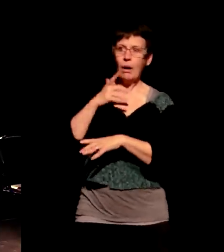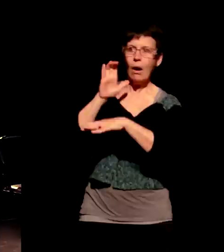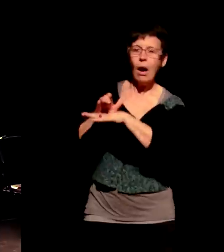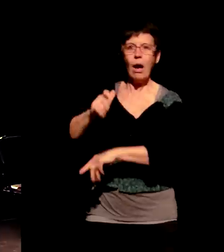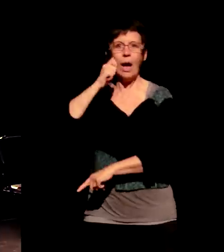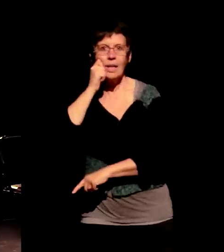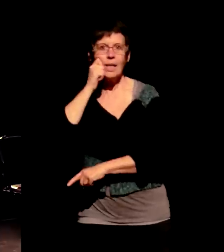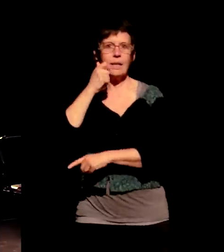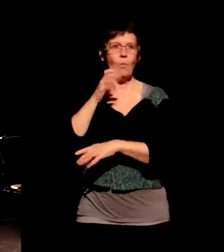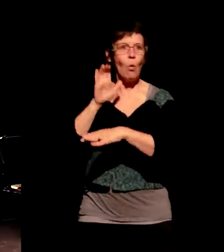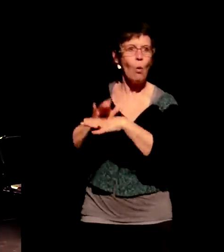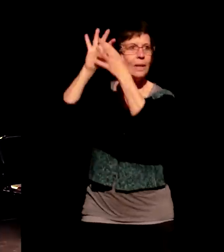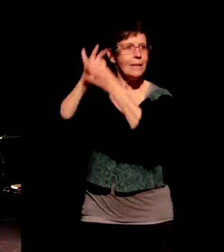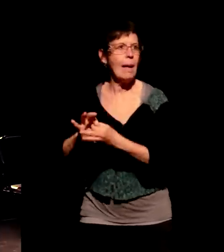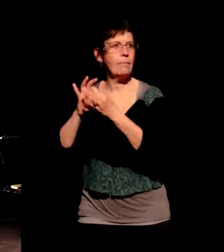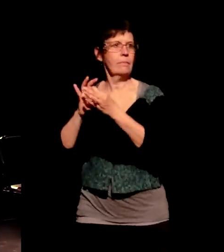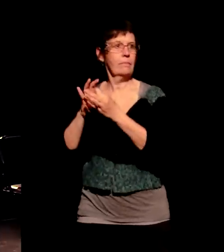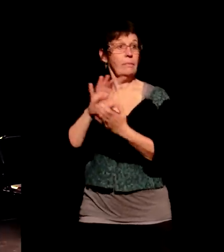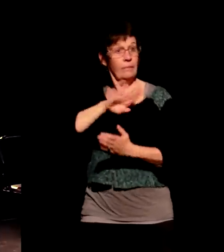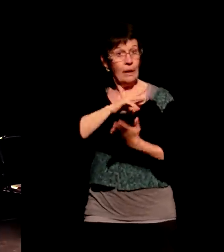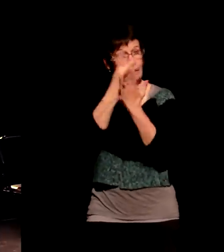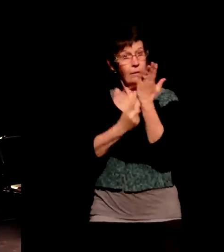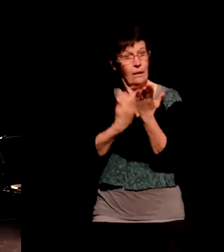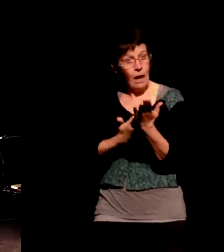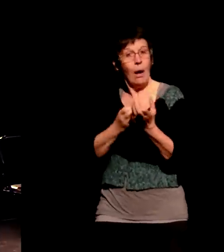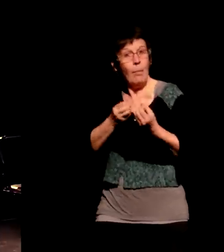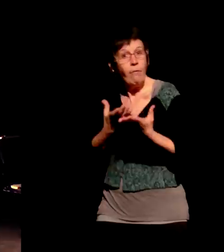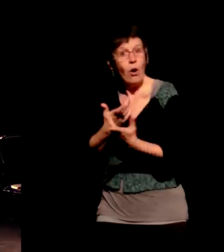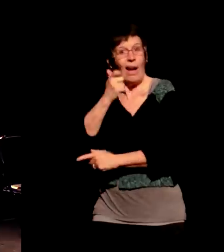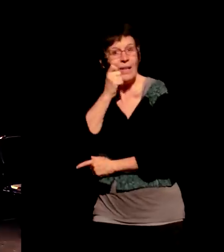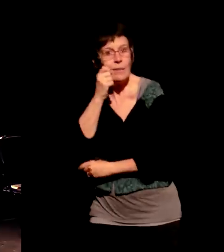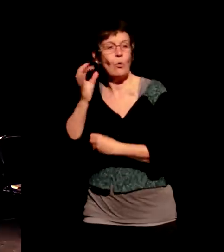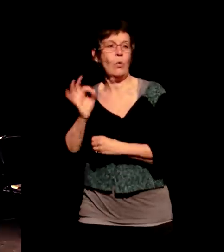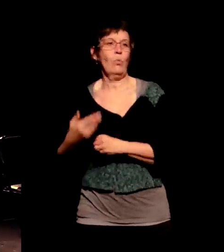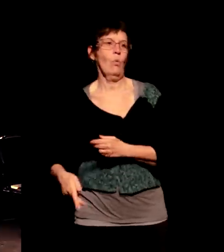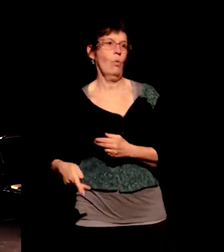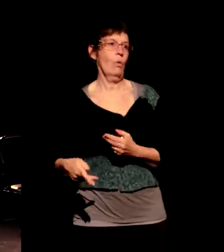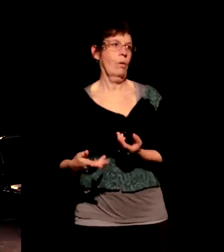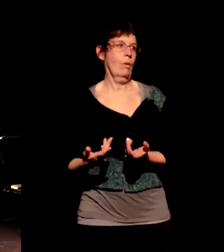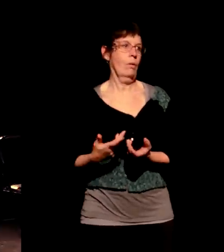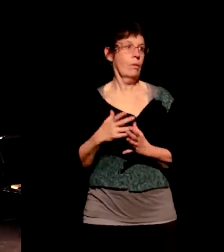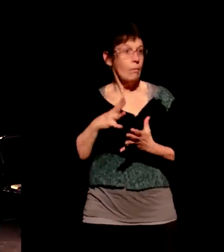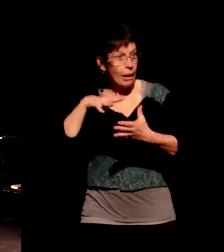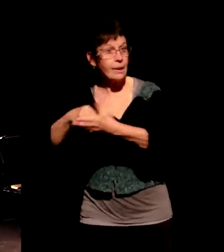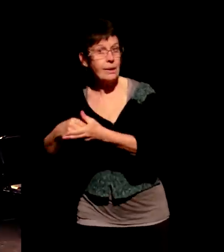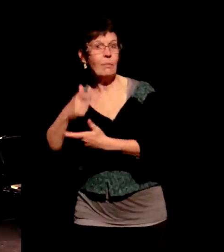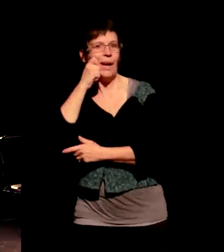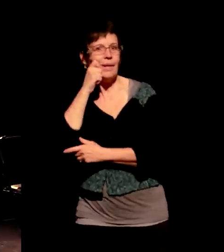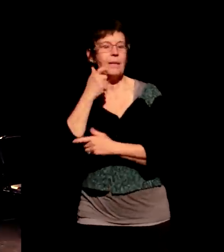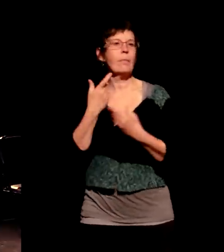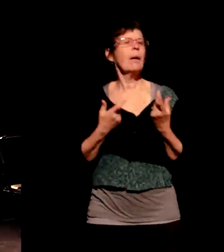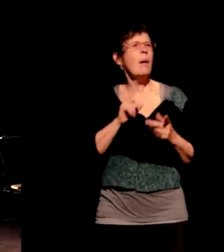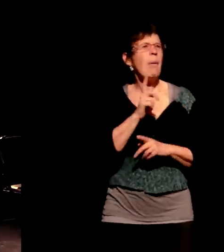sont néfastes ? Est-ce que ça y participe ? Autrement dit, dans un autre contexte, donc la question pour moi n'est pas abstraitement « a-t-on le droit